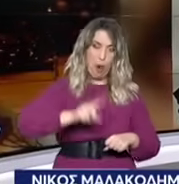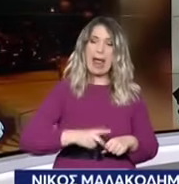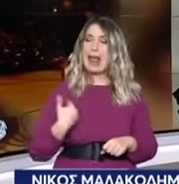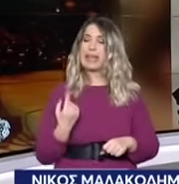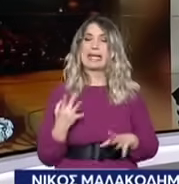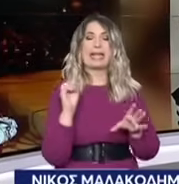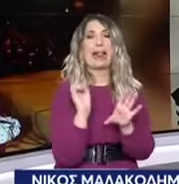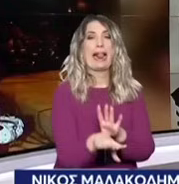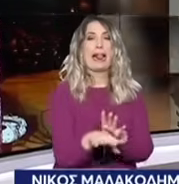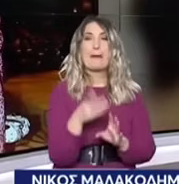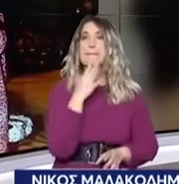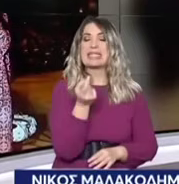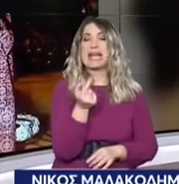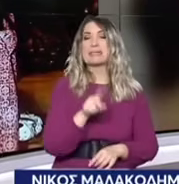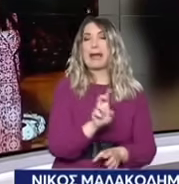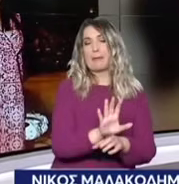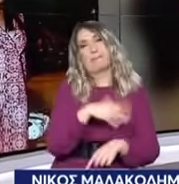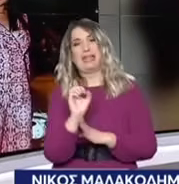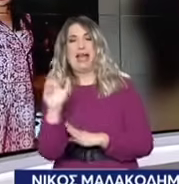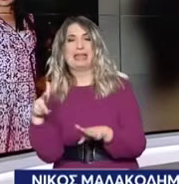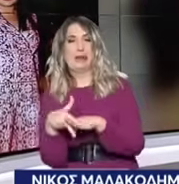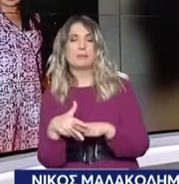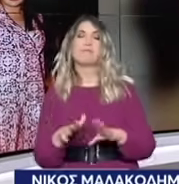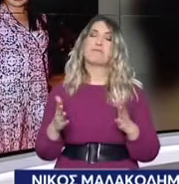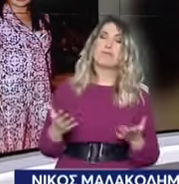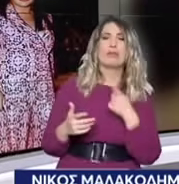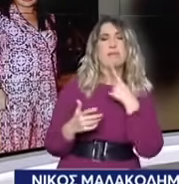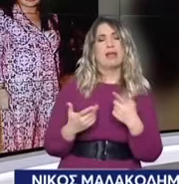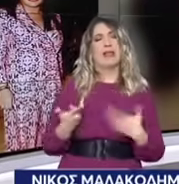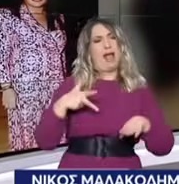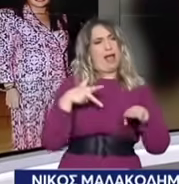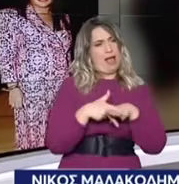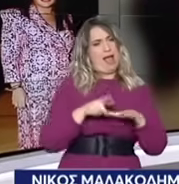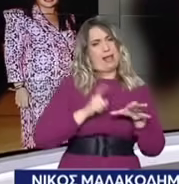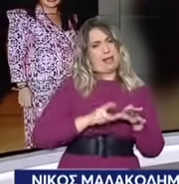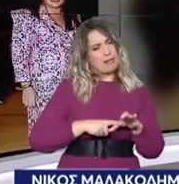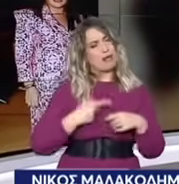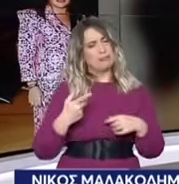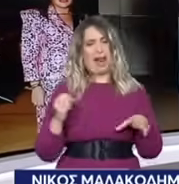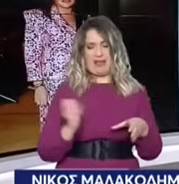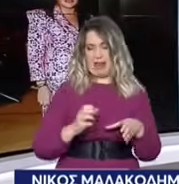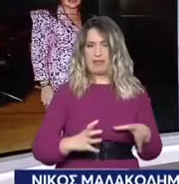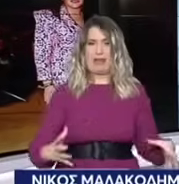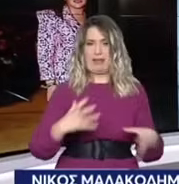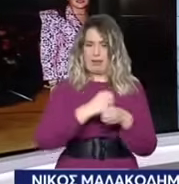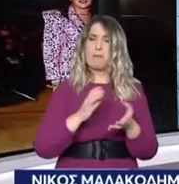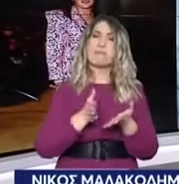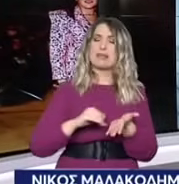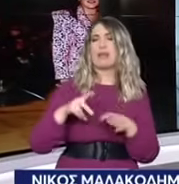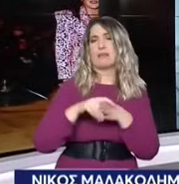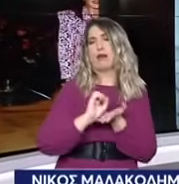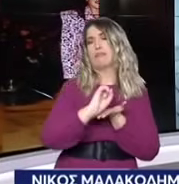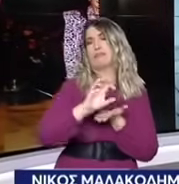είναι χρήματα τα οποία υπάρχουν σε μια εταιρεία ΑΕ και τα οποία κατατίθενται ανατακτά χρονικά διαστήματα σε τράπεζες. Γιατί